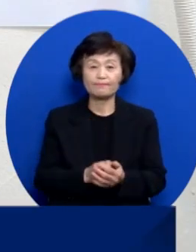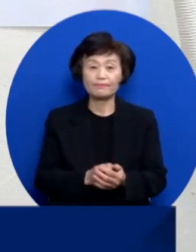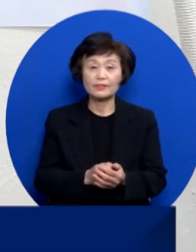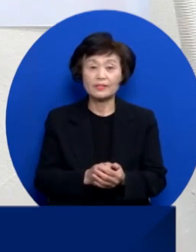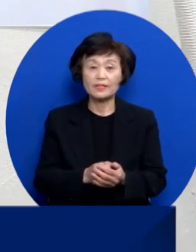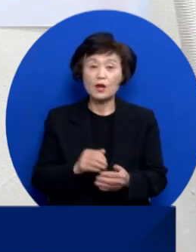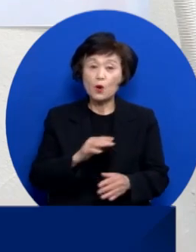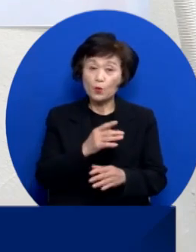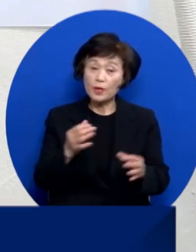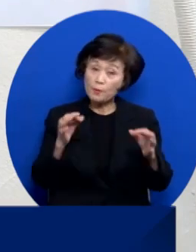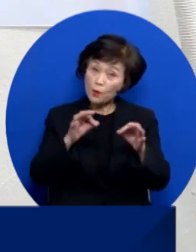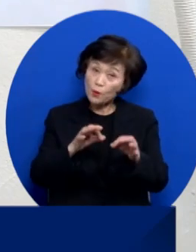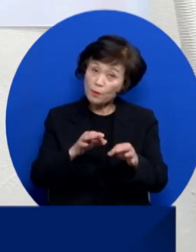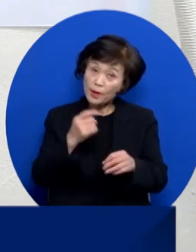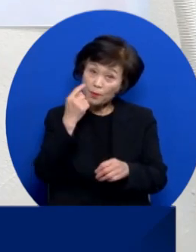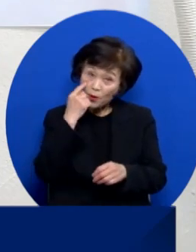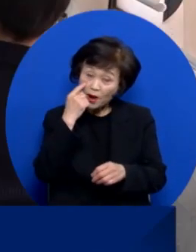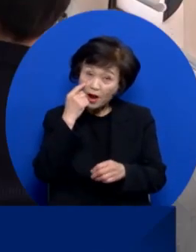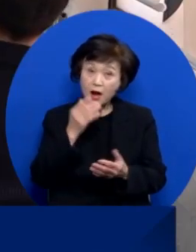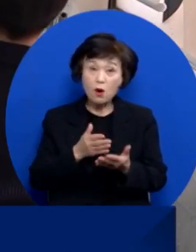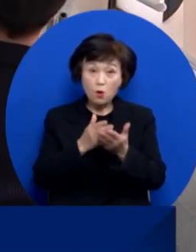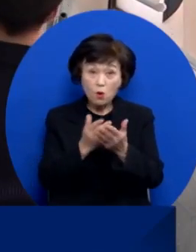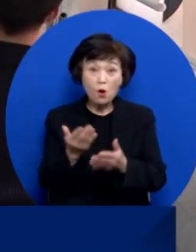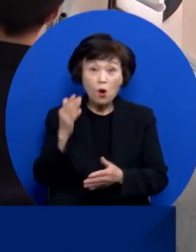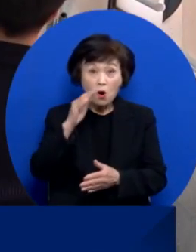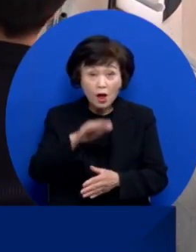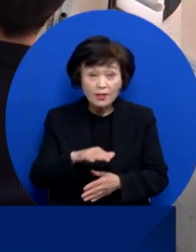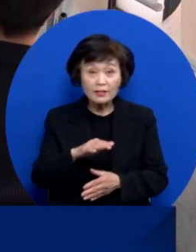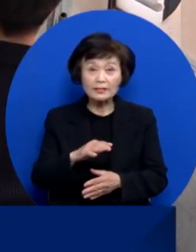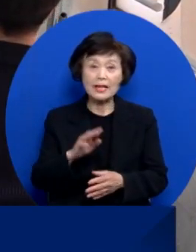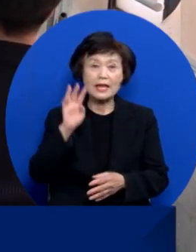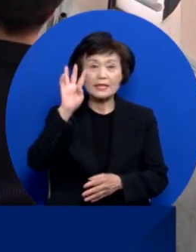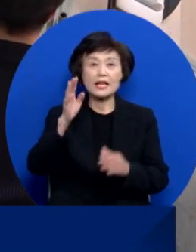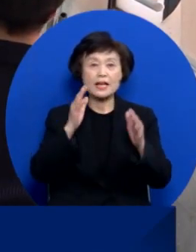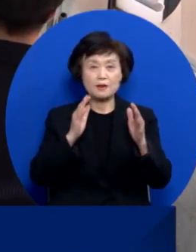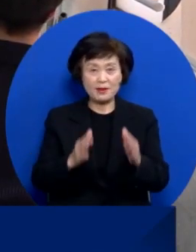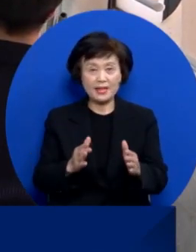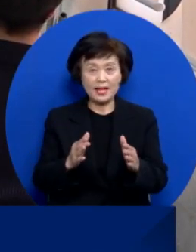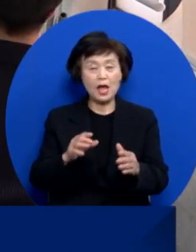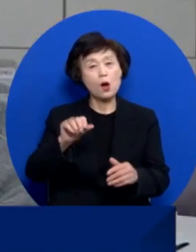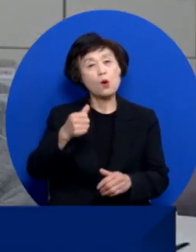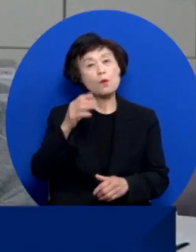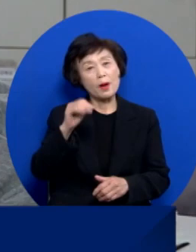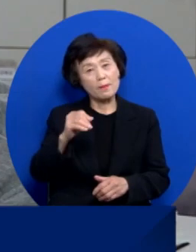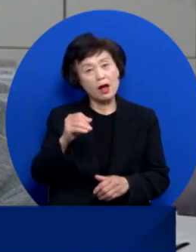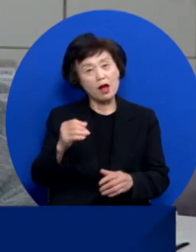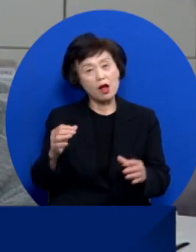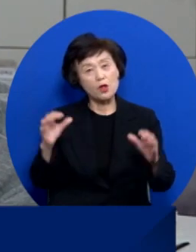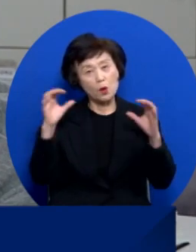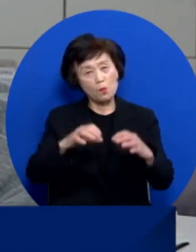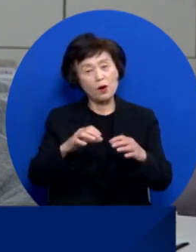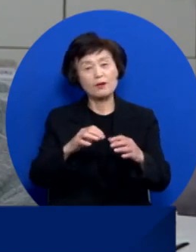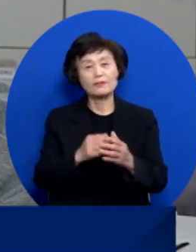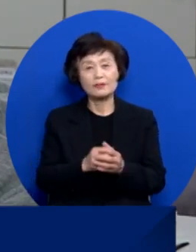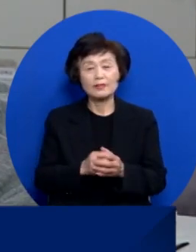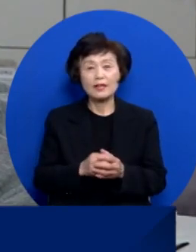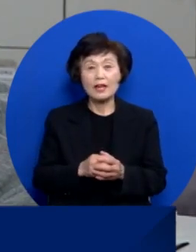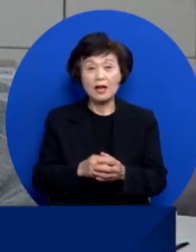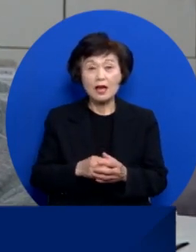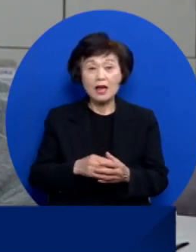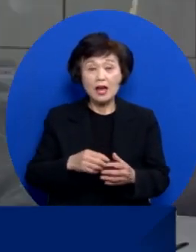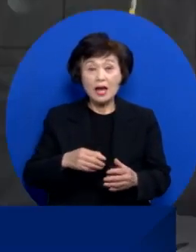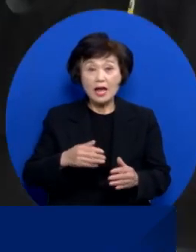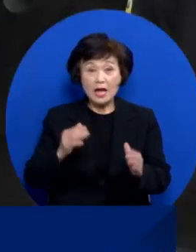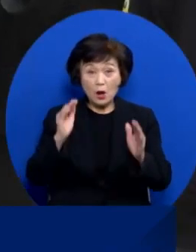만에 500만 원이 모인 거예요. 자기 장학금 받은 걸 전부 다 내서 뭐 20만 원 이렇게